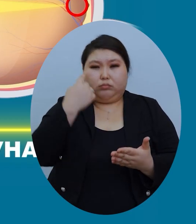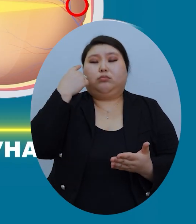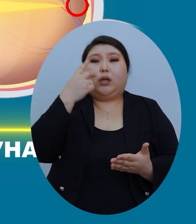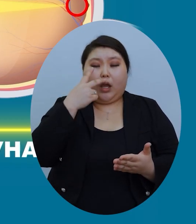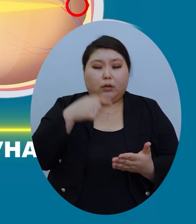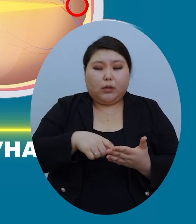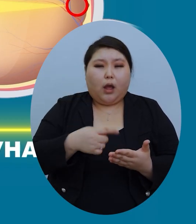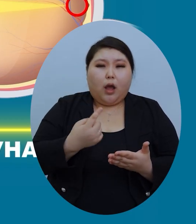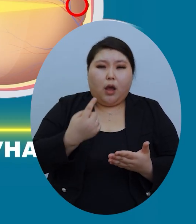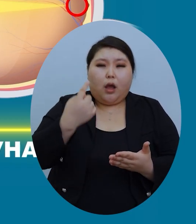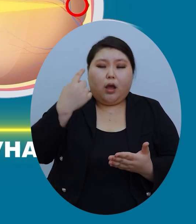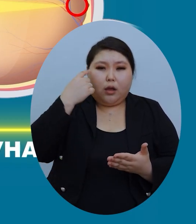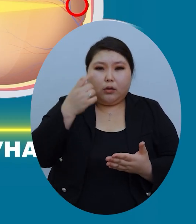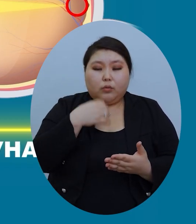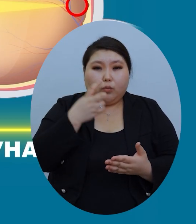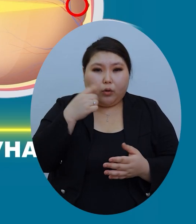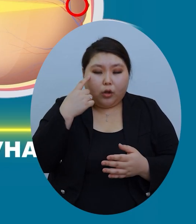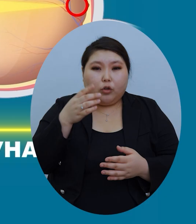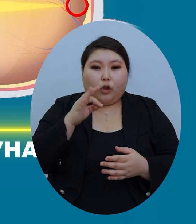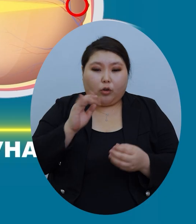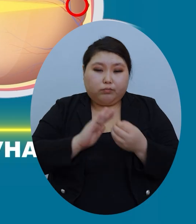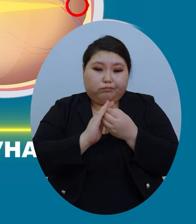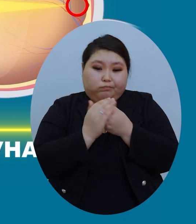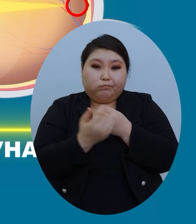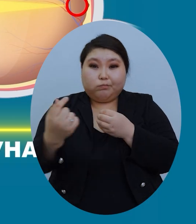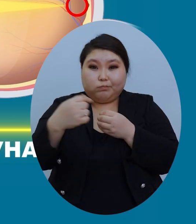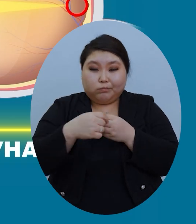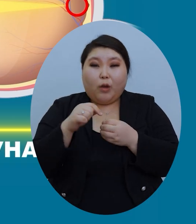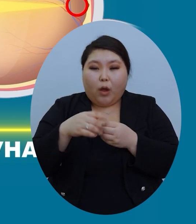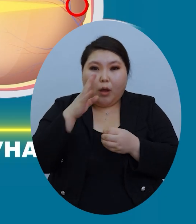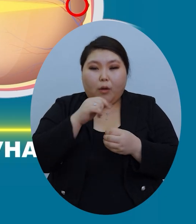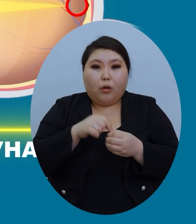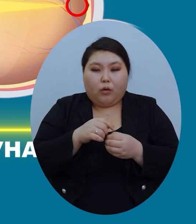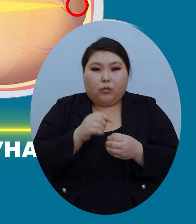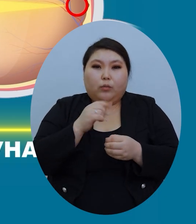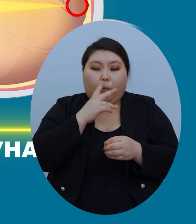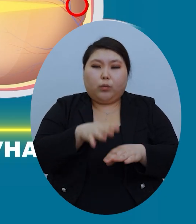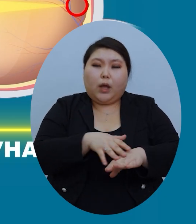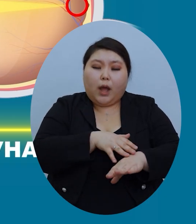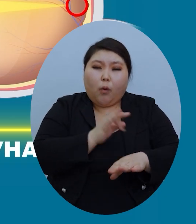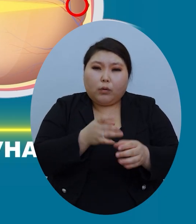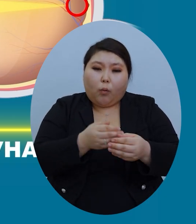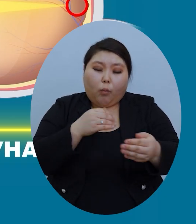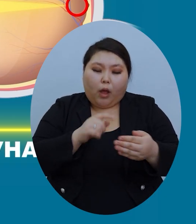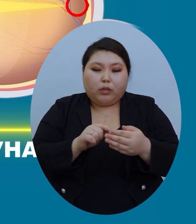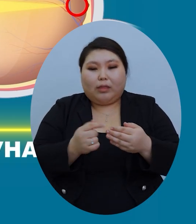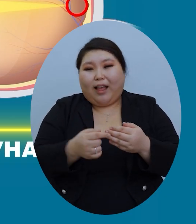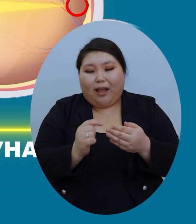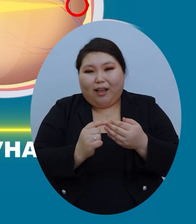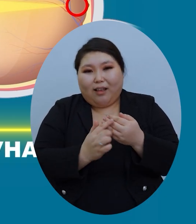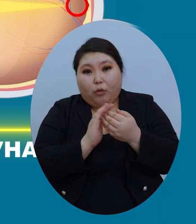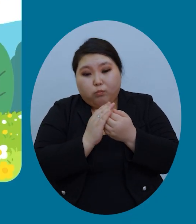хэвийн нүдэн дээр торлог бүрхүүл дээр тусдаг байсан бол миоп нүд урт учраас наан нь тусчихдаг буюу торлог бүрхүүлдээ хүрч